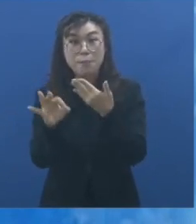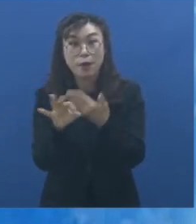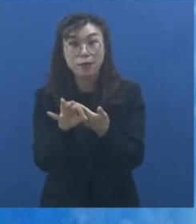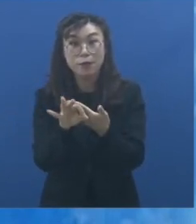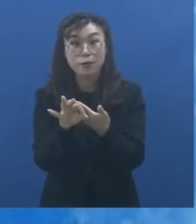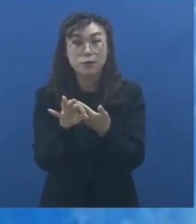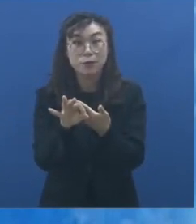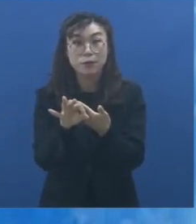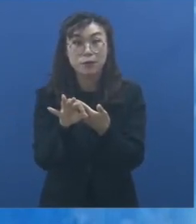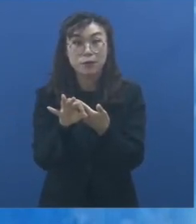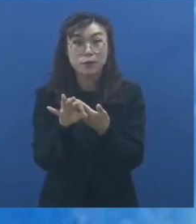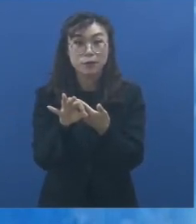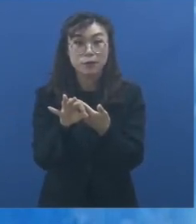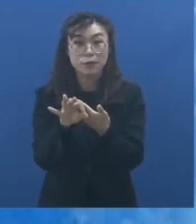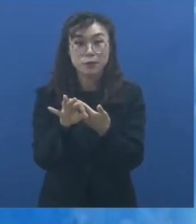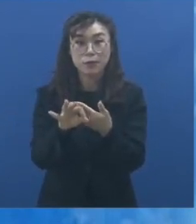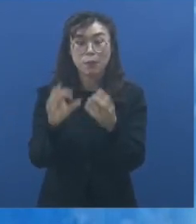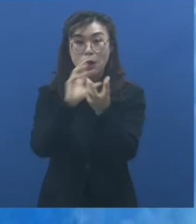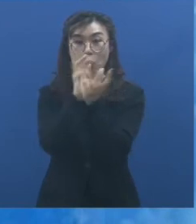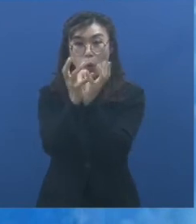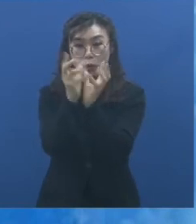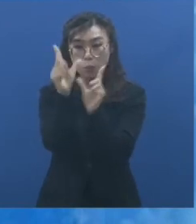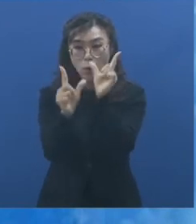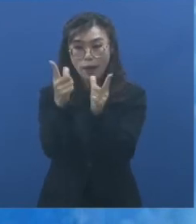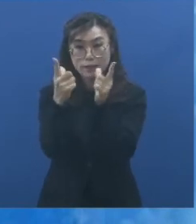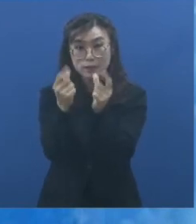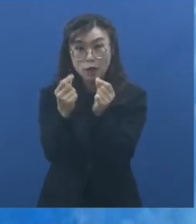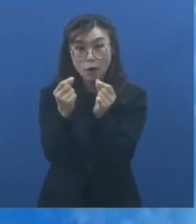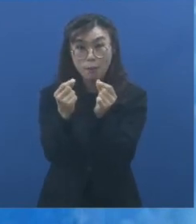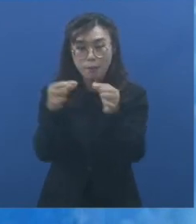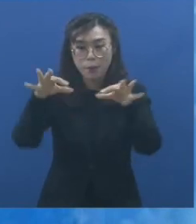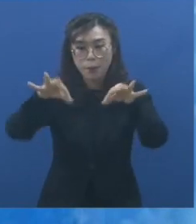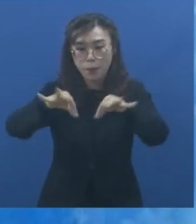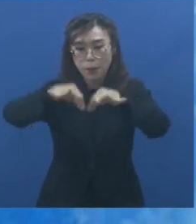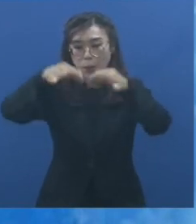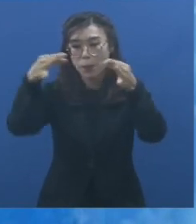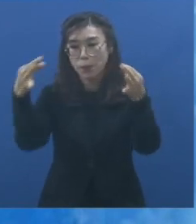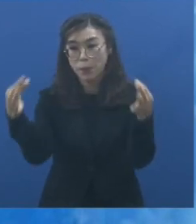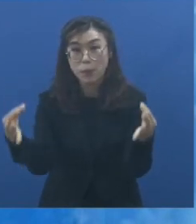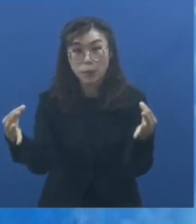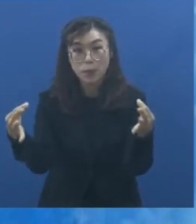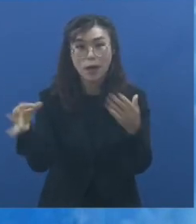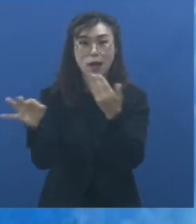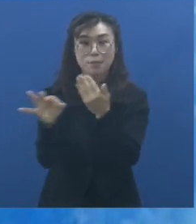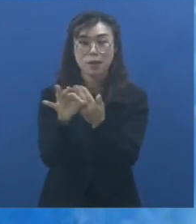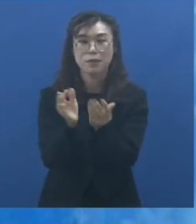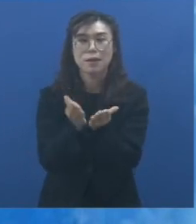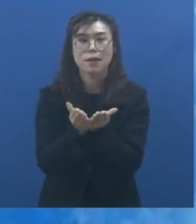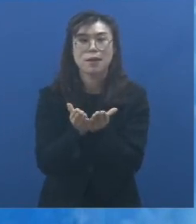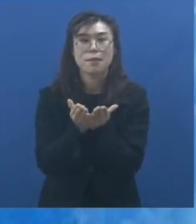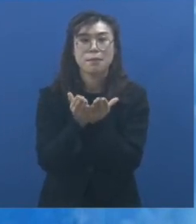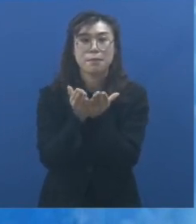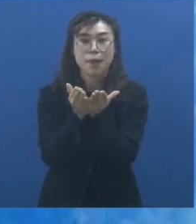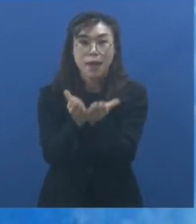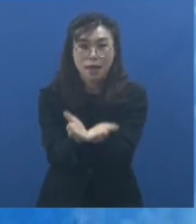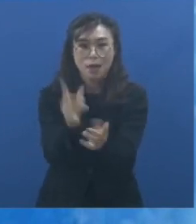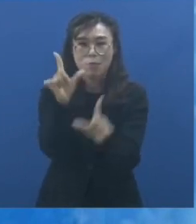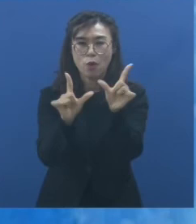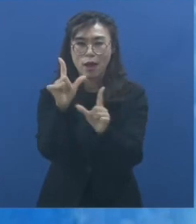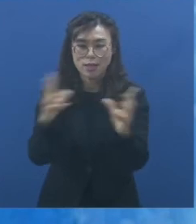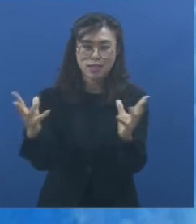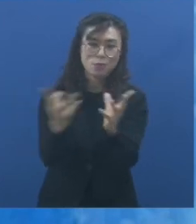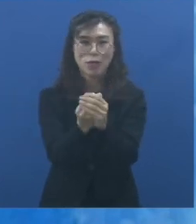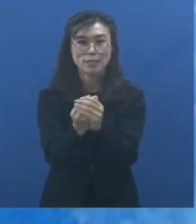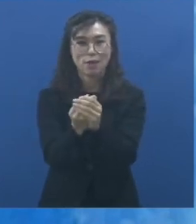나서 여기 꽃 실처럼 생긴 부분을 가지고 그렇게 져 보시면 종 1회 가 완성이